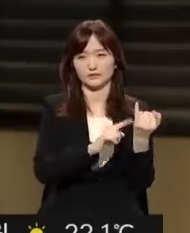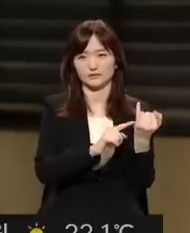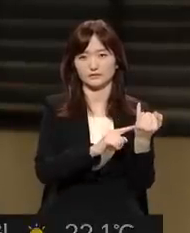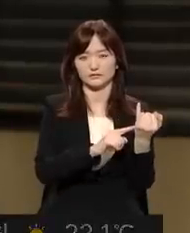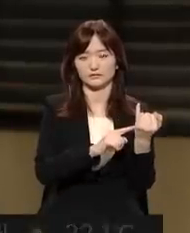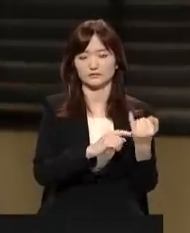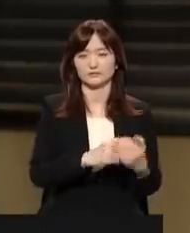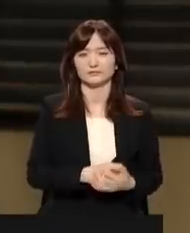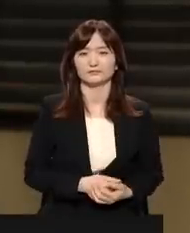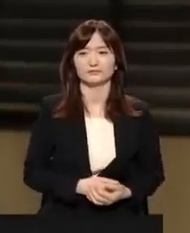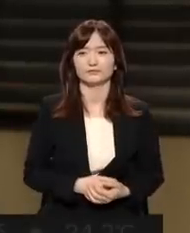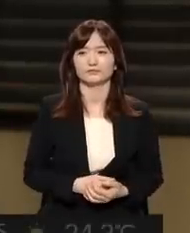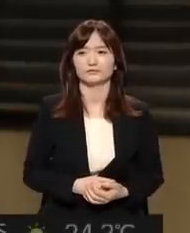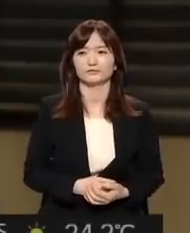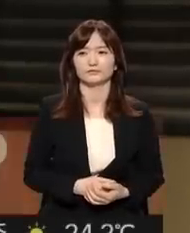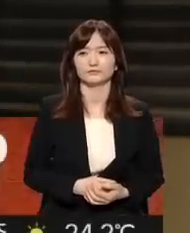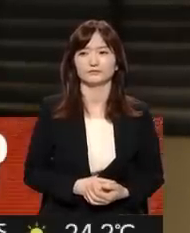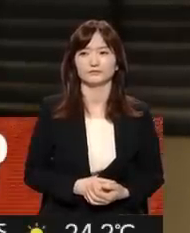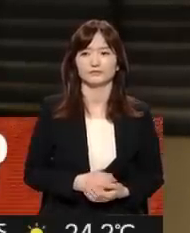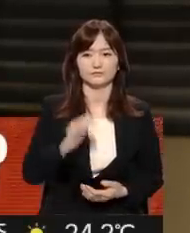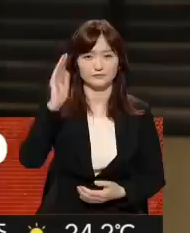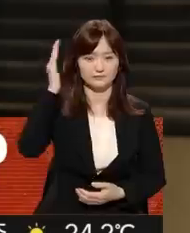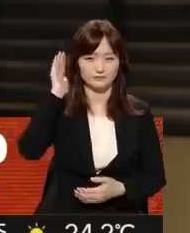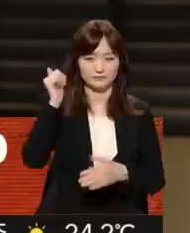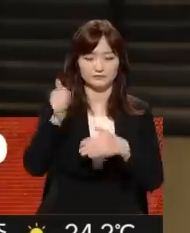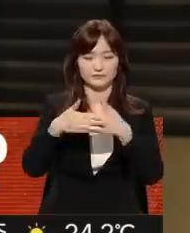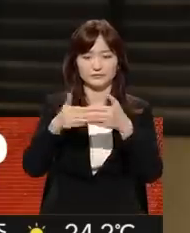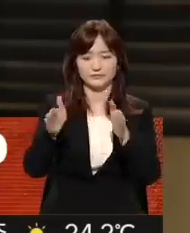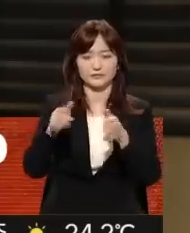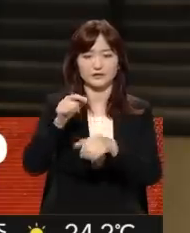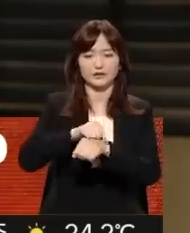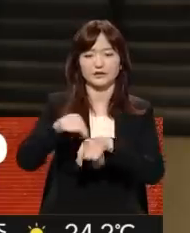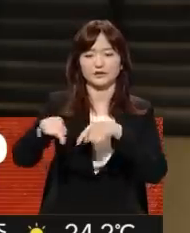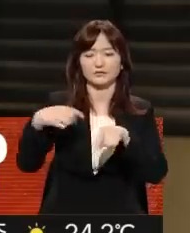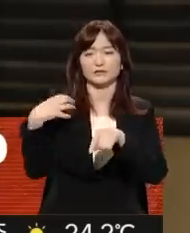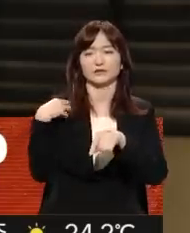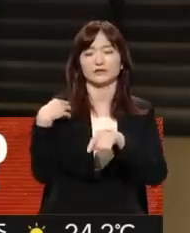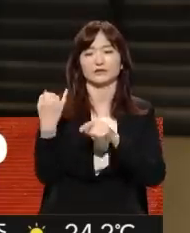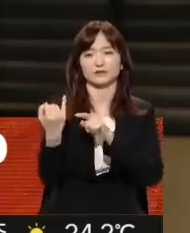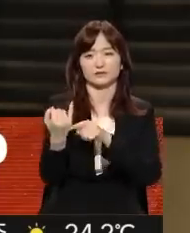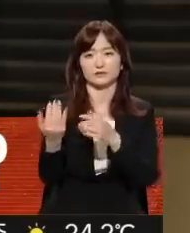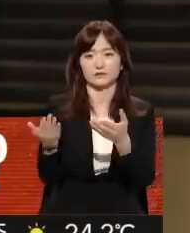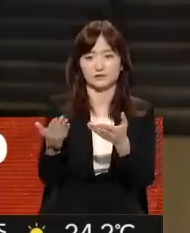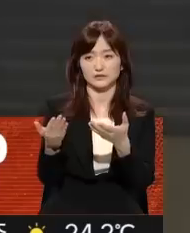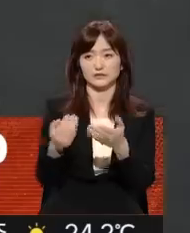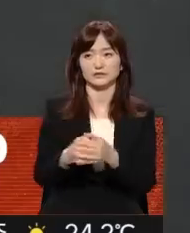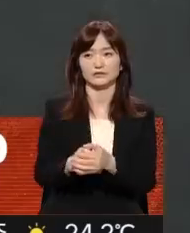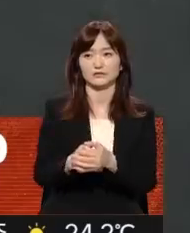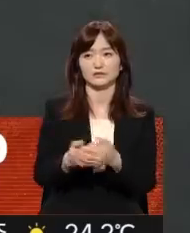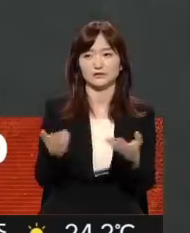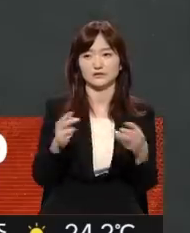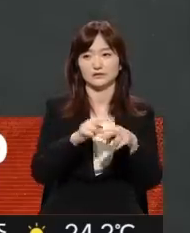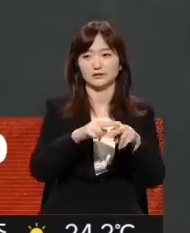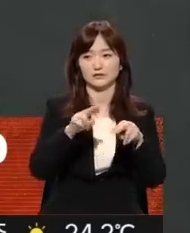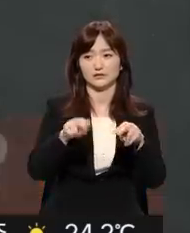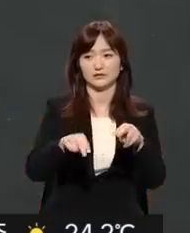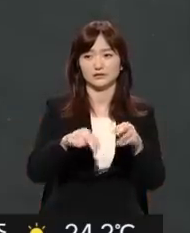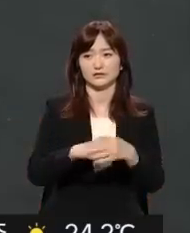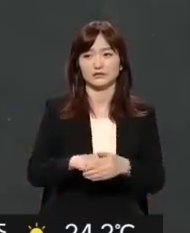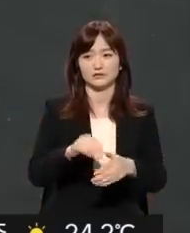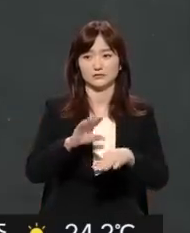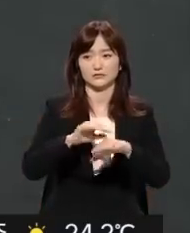이제 대통령이시죠. 대통령실의 행정관으로 지금 근무를 했었고요. 근무를 한 이후에 이제 그만두고 지금